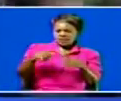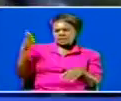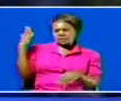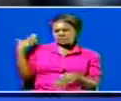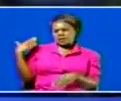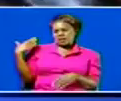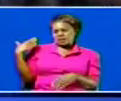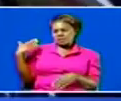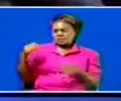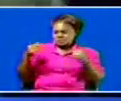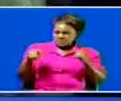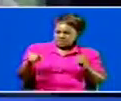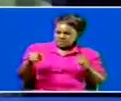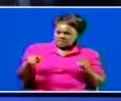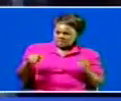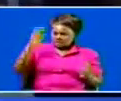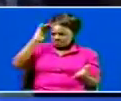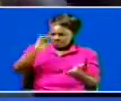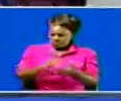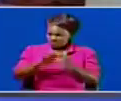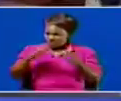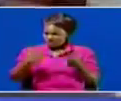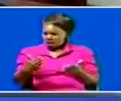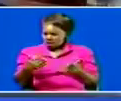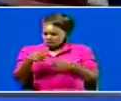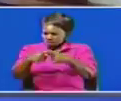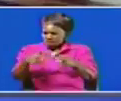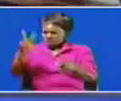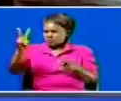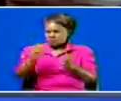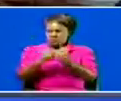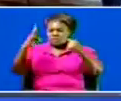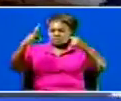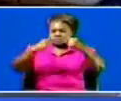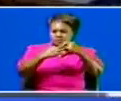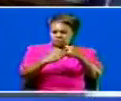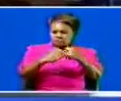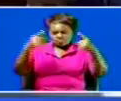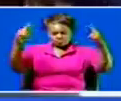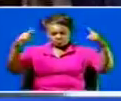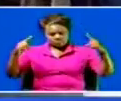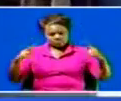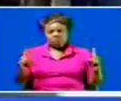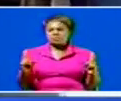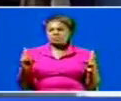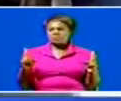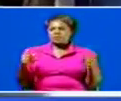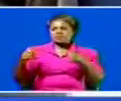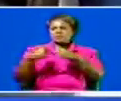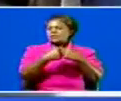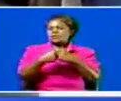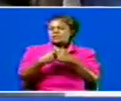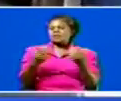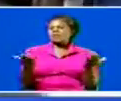uliopita, wanajizatiti wakiwa na imani kuwa msimu wa mwaka 2018 utafana. Changamoto